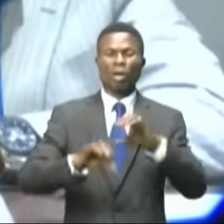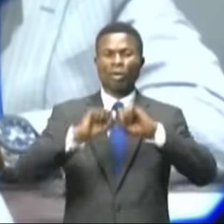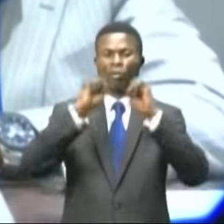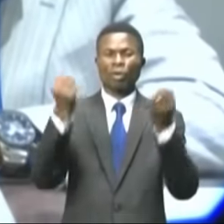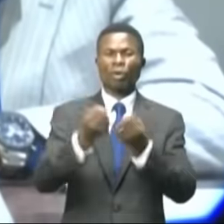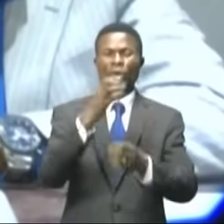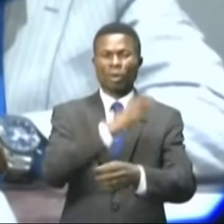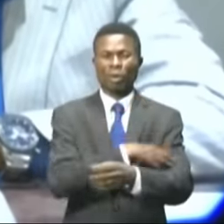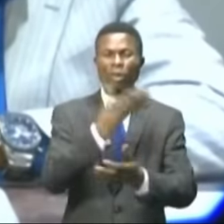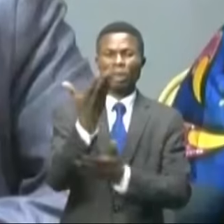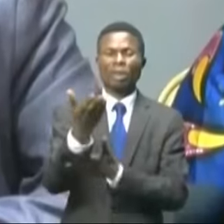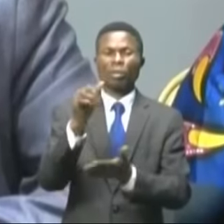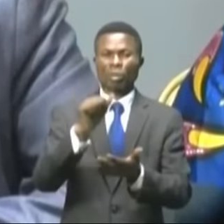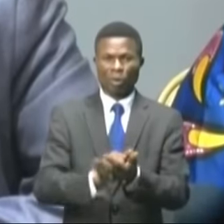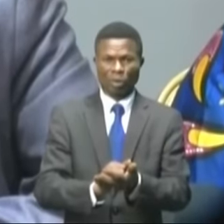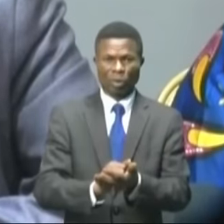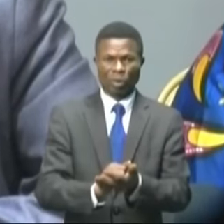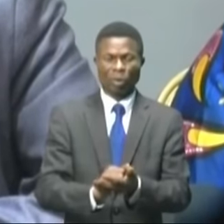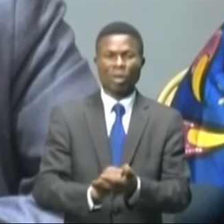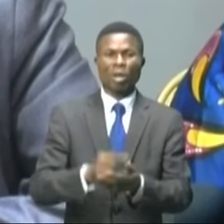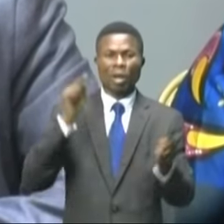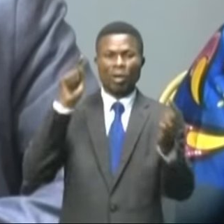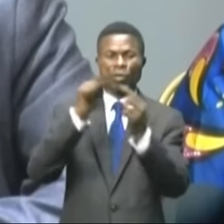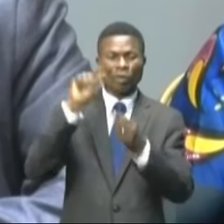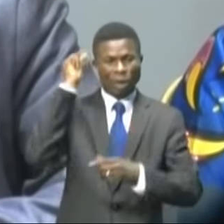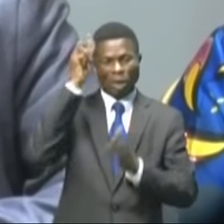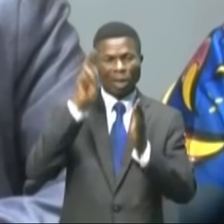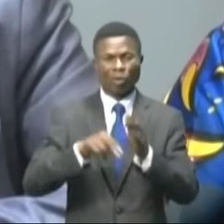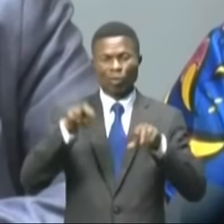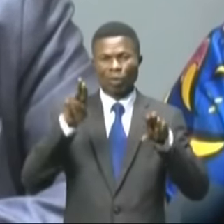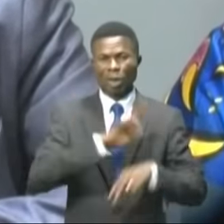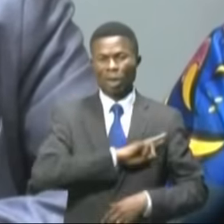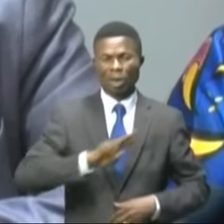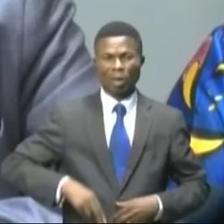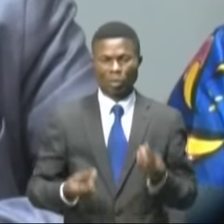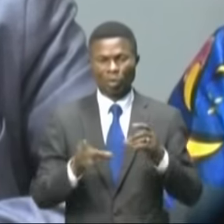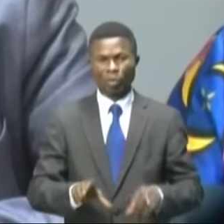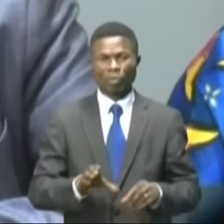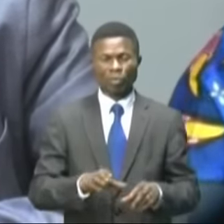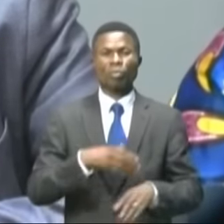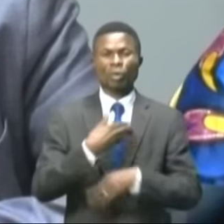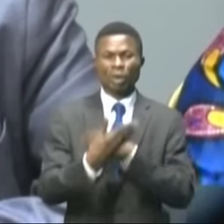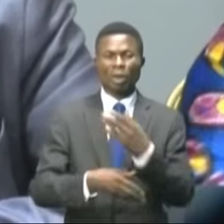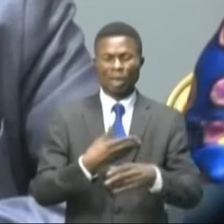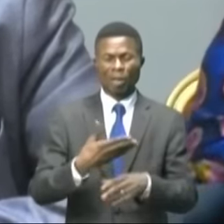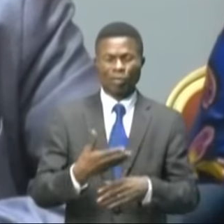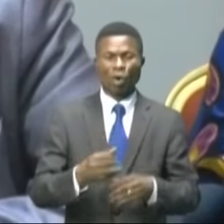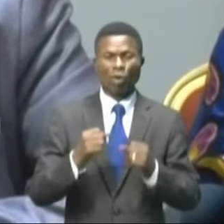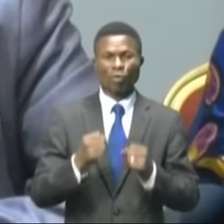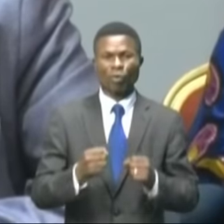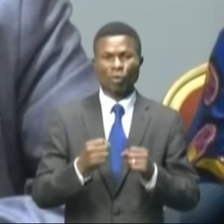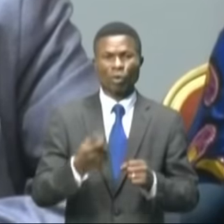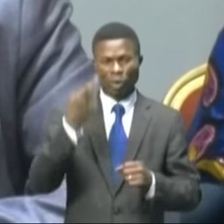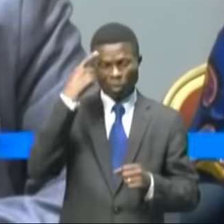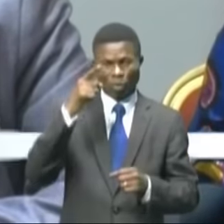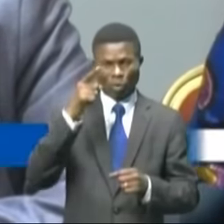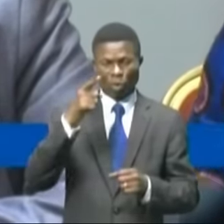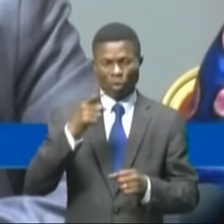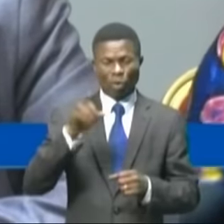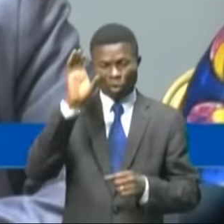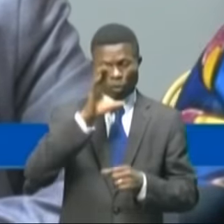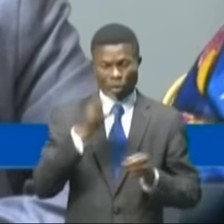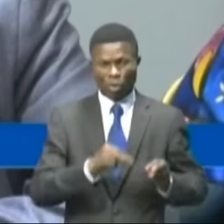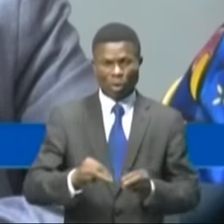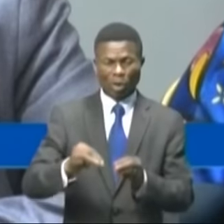civile recommandent ce qui suit. Au gouvernement de la RDC, de ne ménager aucun effort pour user de tous les